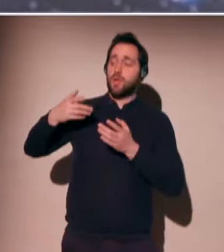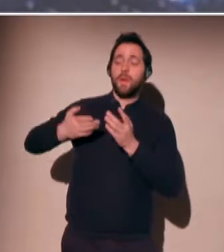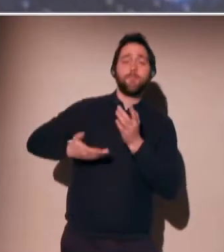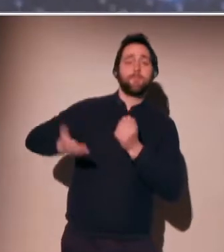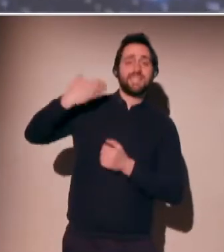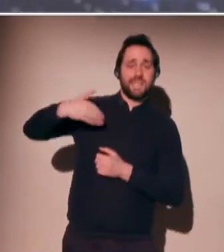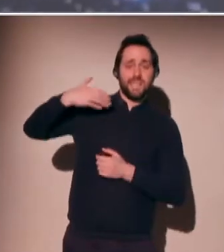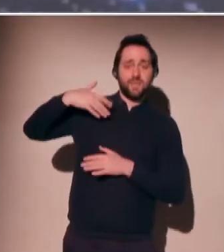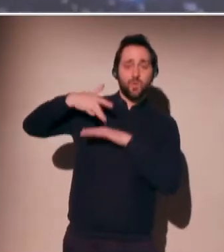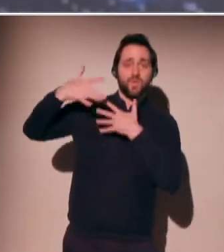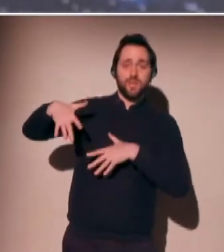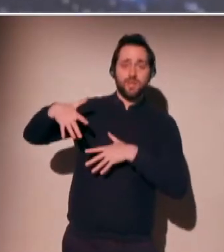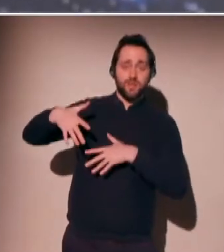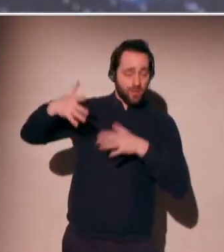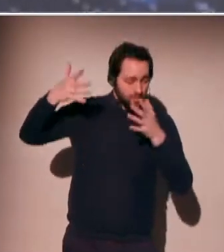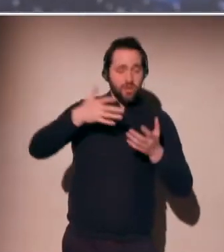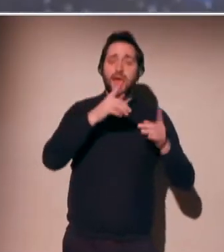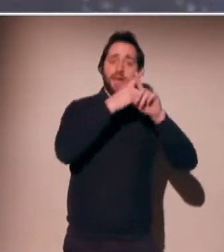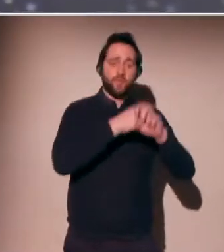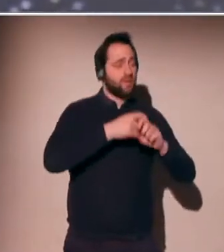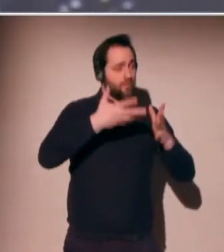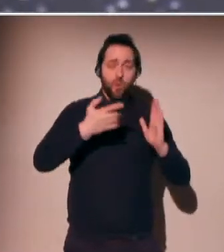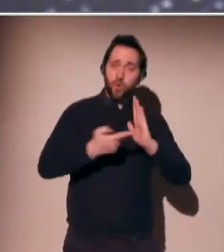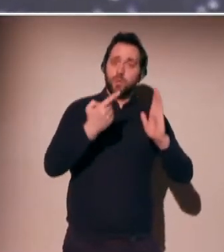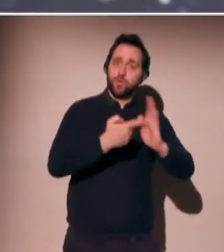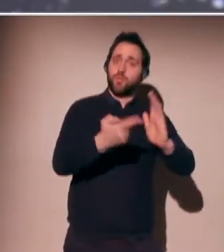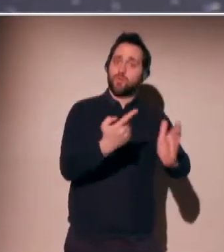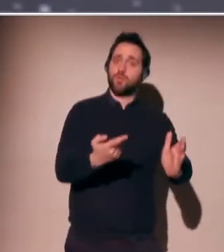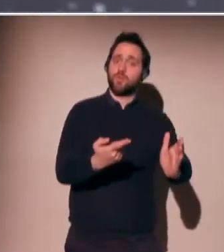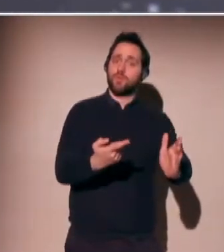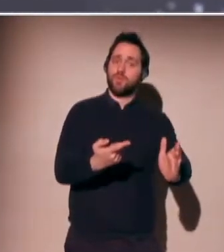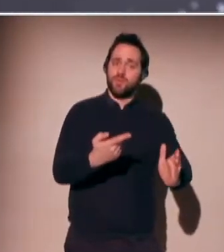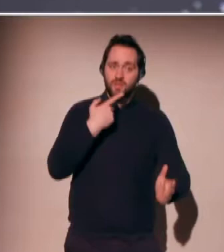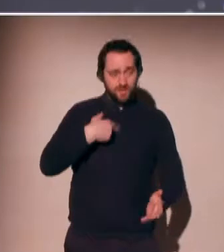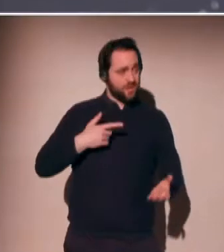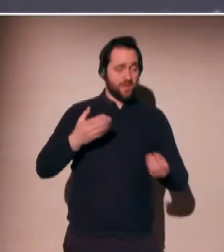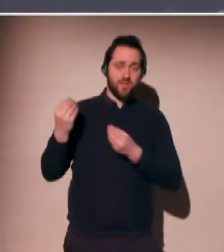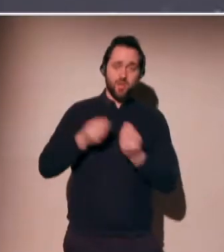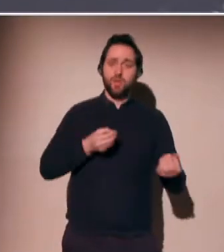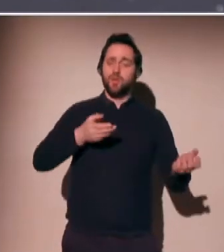le statu quo est parfait, ça ne poserait pas de problème. Mais les algorithmes sont